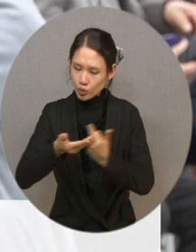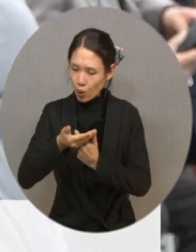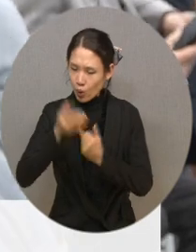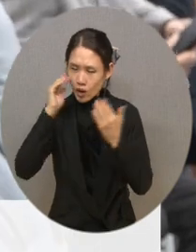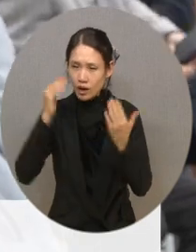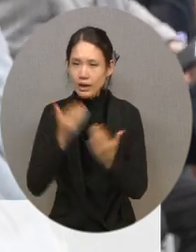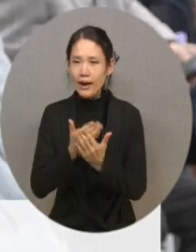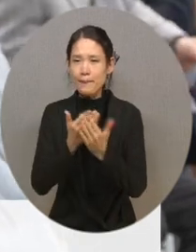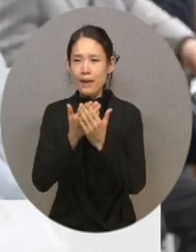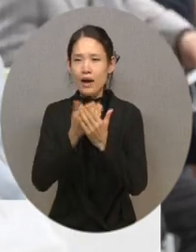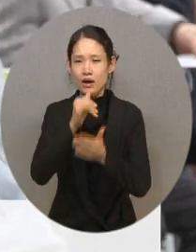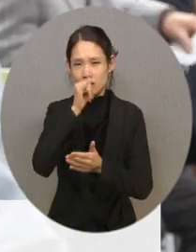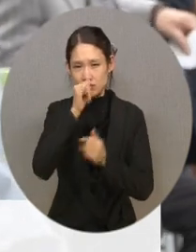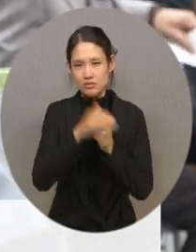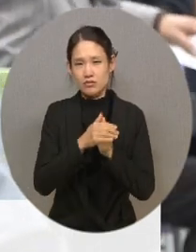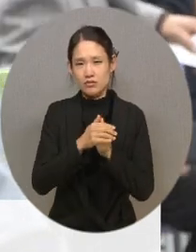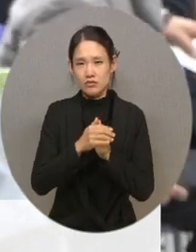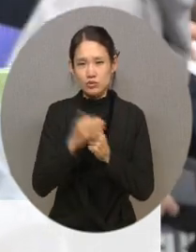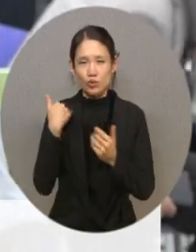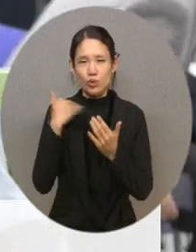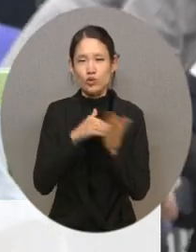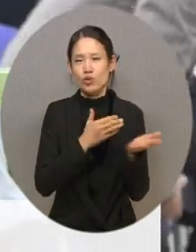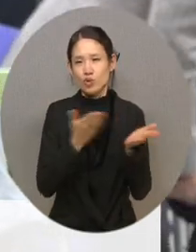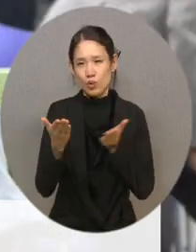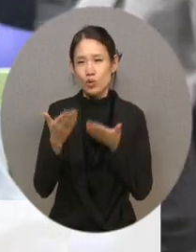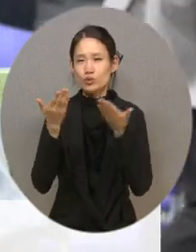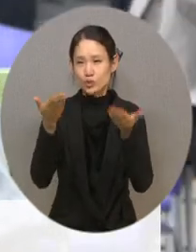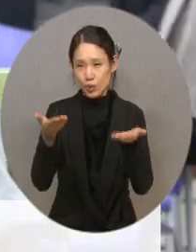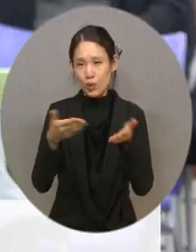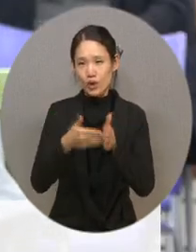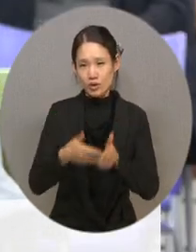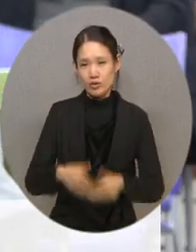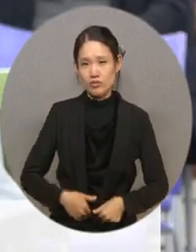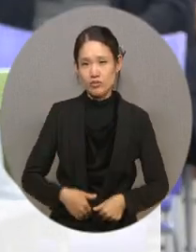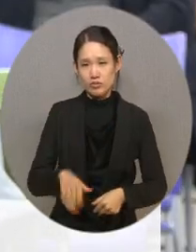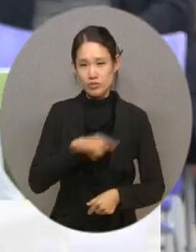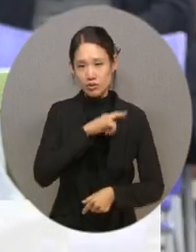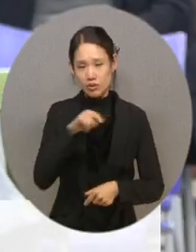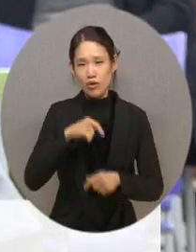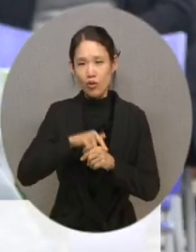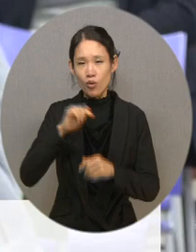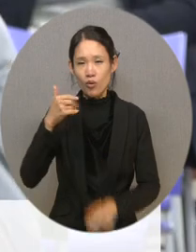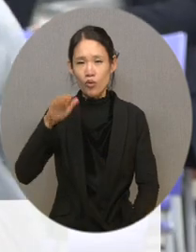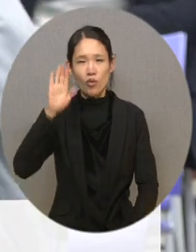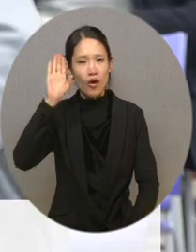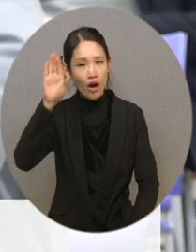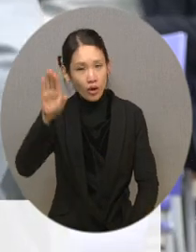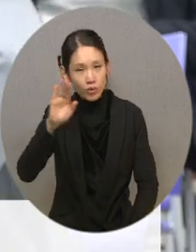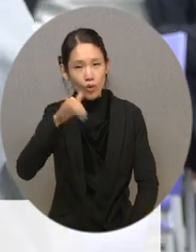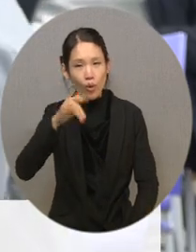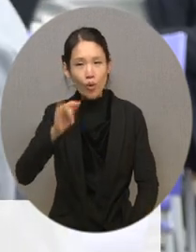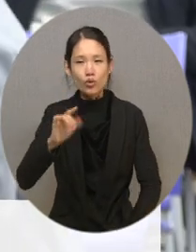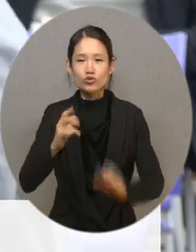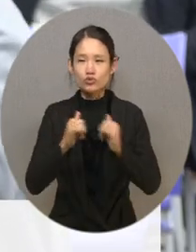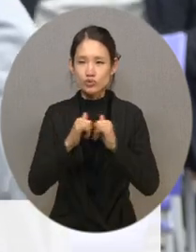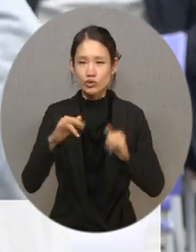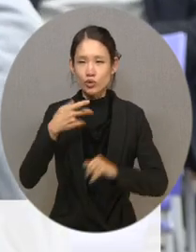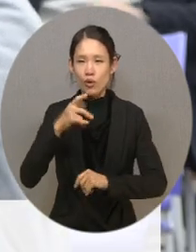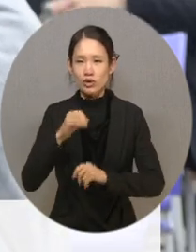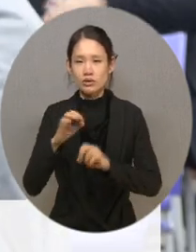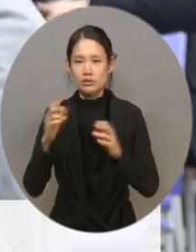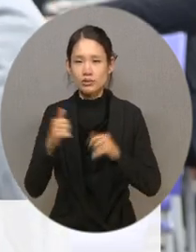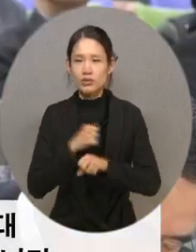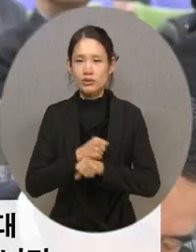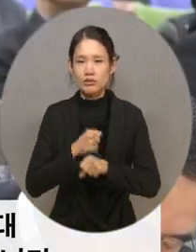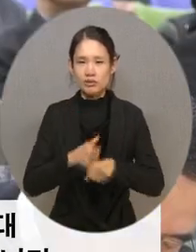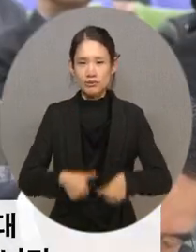됐다. 공군민한테 돌려줘야 된다. 그런 이야기 소치하면서 제가 번영해놨게 이제는 공군민, 도양읍민 공군민 나서야